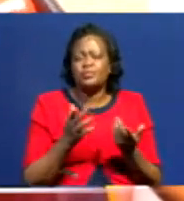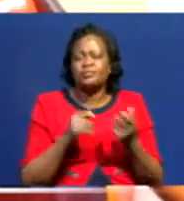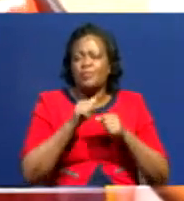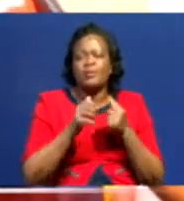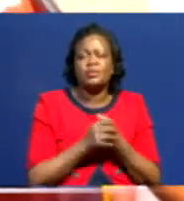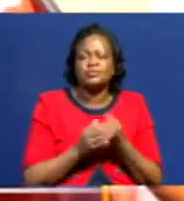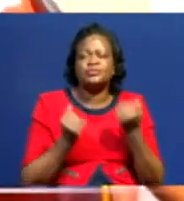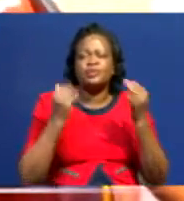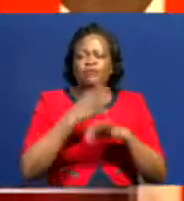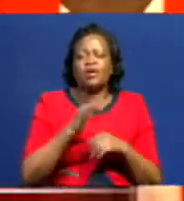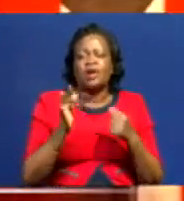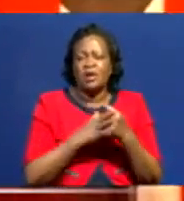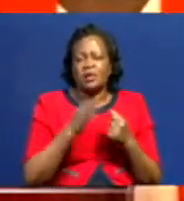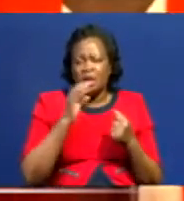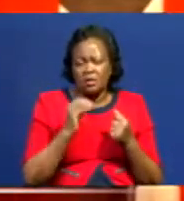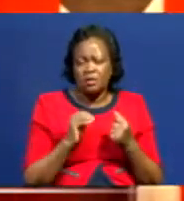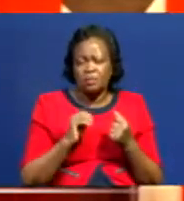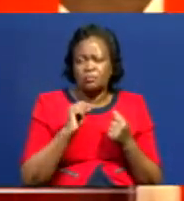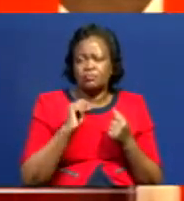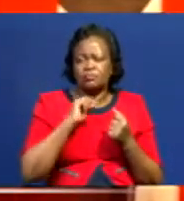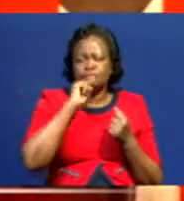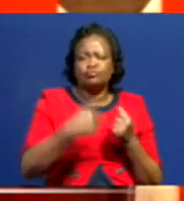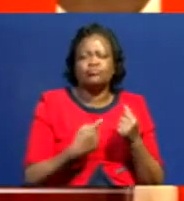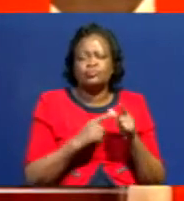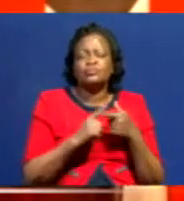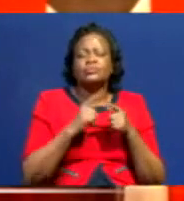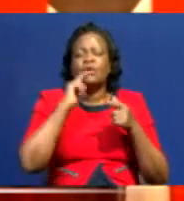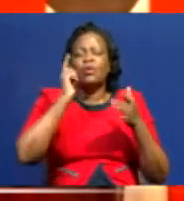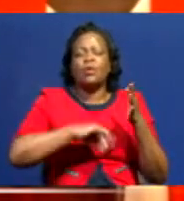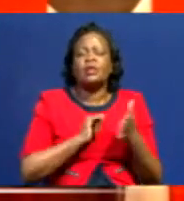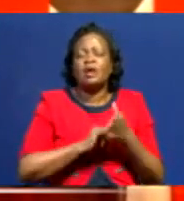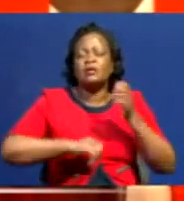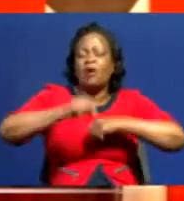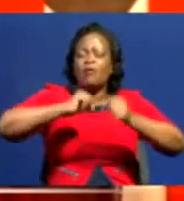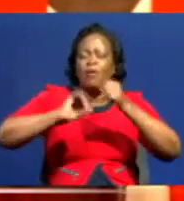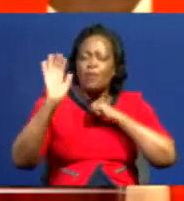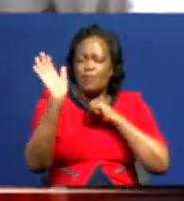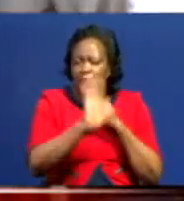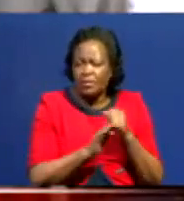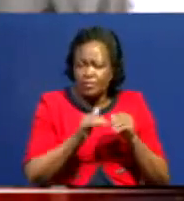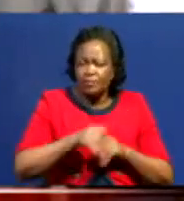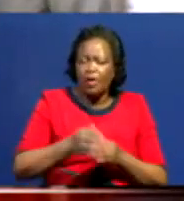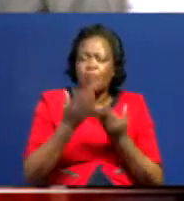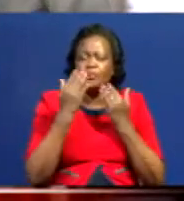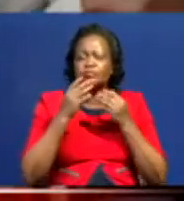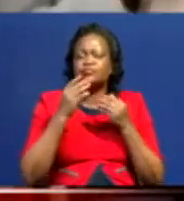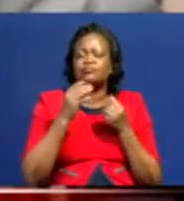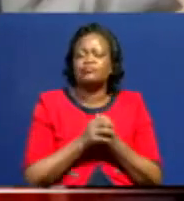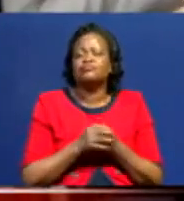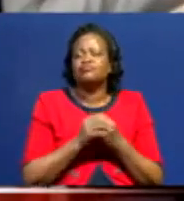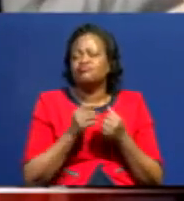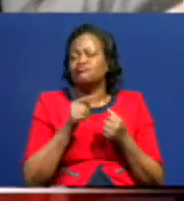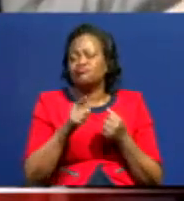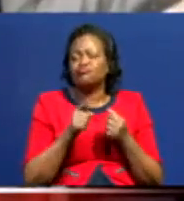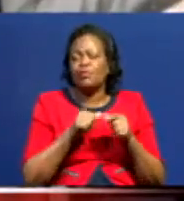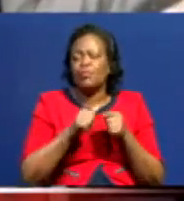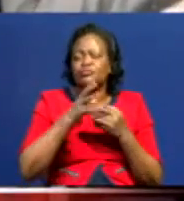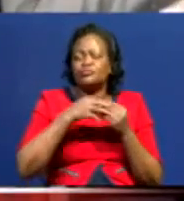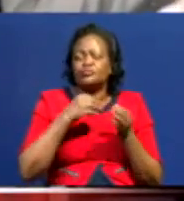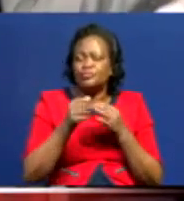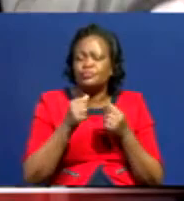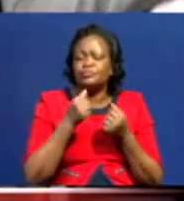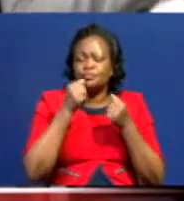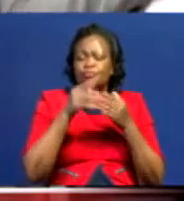zaidi ya kilo 800. Wakulima hao wanasema hatua yao ya kuzingatia kilimo cha pamba kisaki imewacha giza